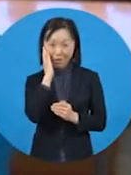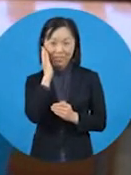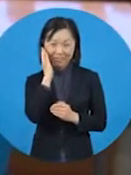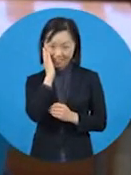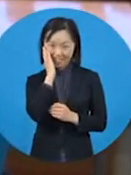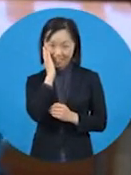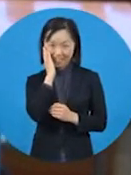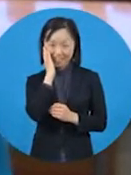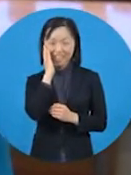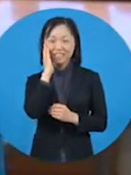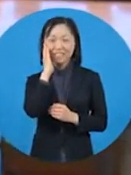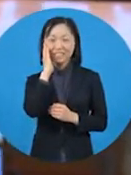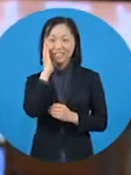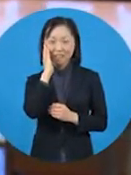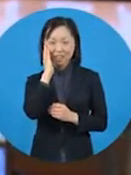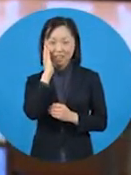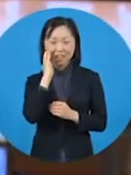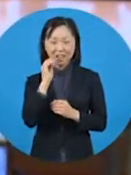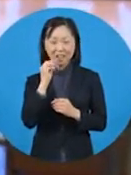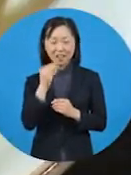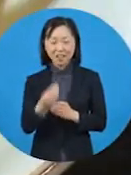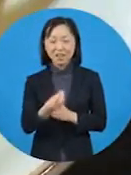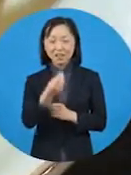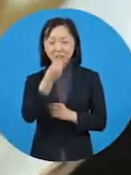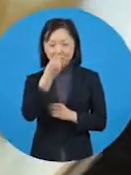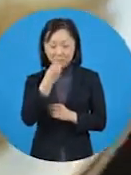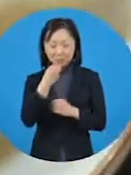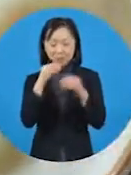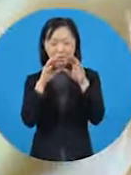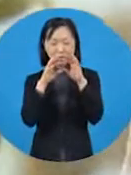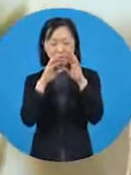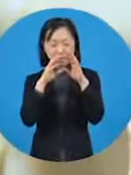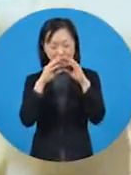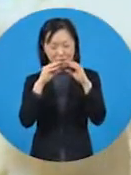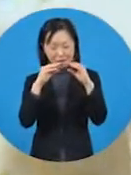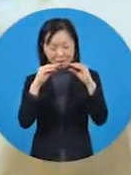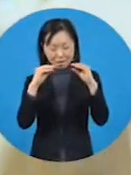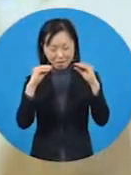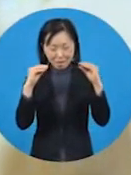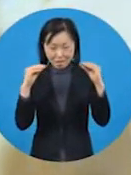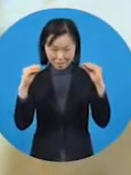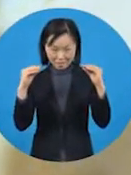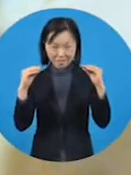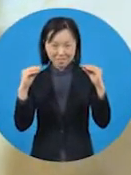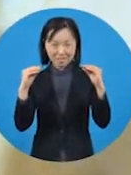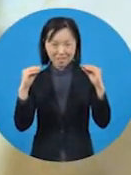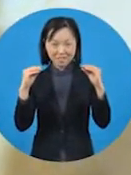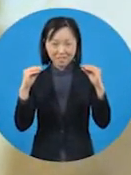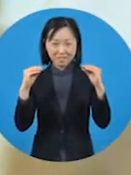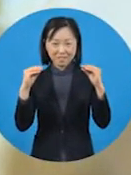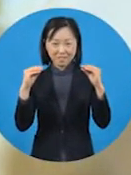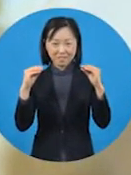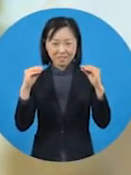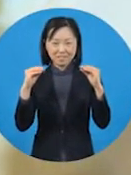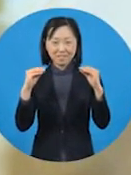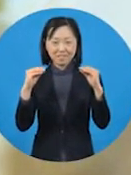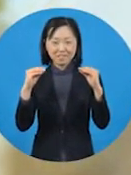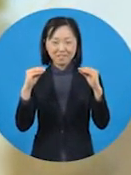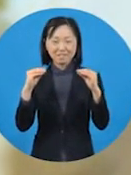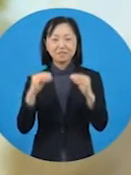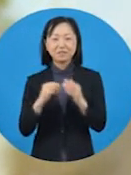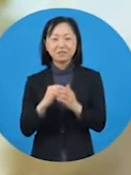おいしいですね。 ありがとうございます。 口の中で里芋がふわっと溶けていくんですけれ